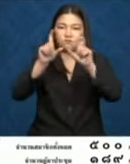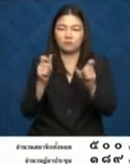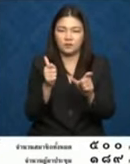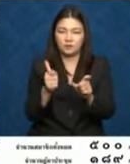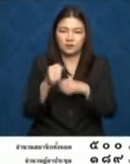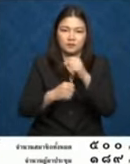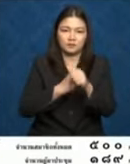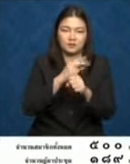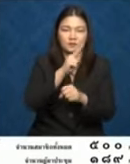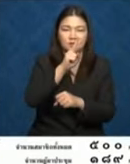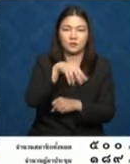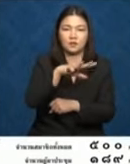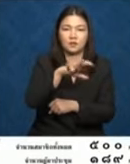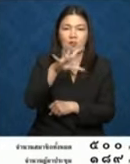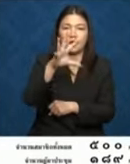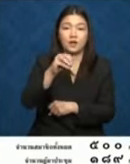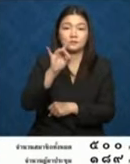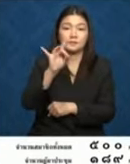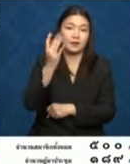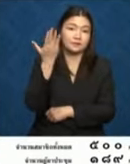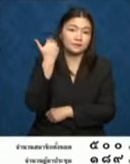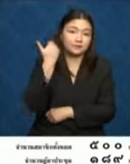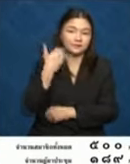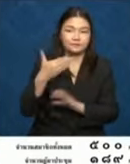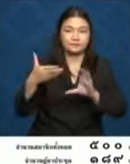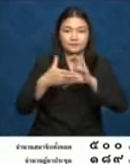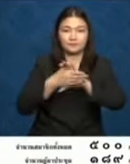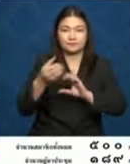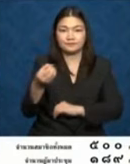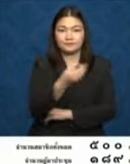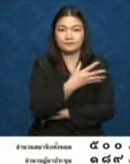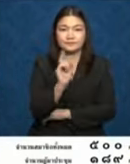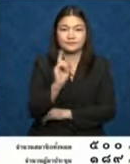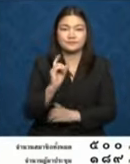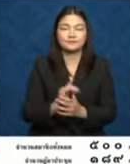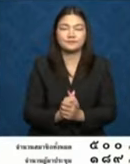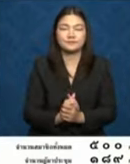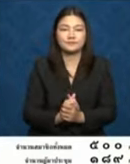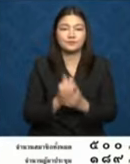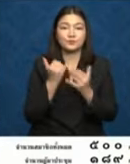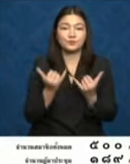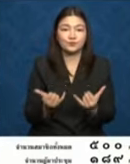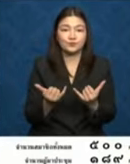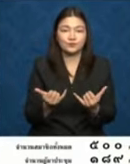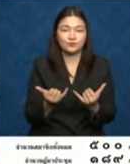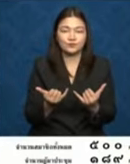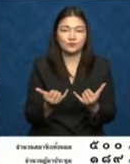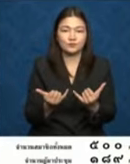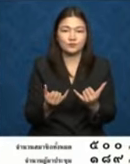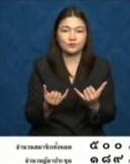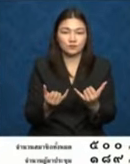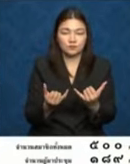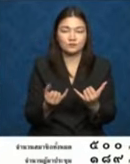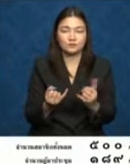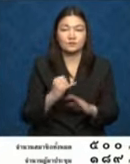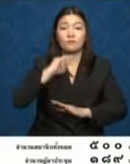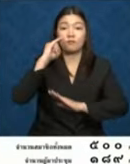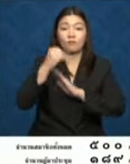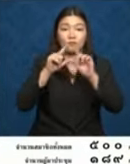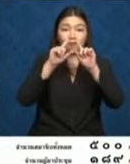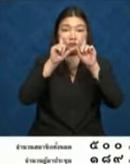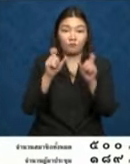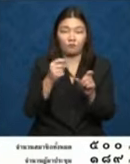พ.ศ. 2558นะครับขอสไลด์ด้วยนะครับวันนี้นะครับจังหวัดเพชรบูรณ์เนี่ยเป็นจังหวัด